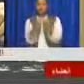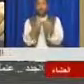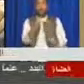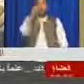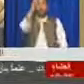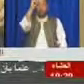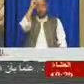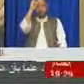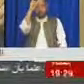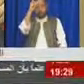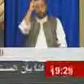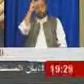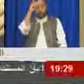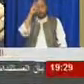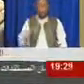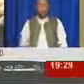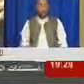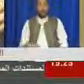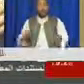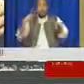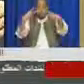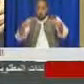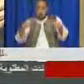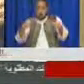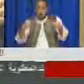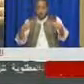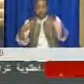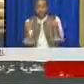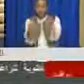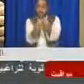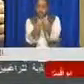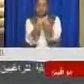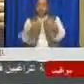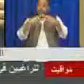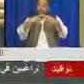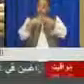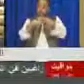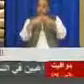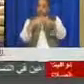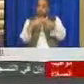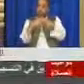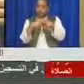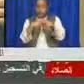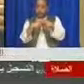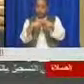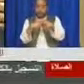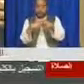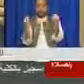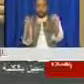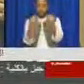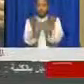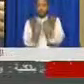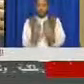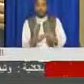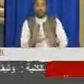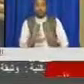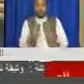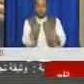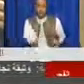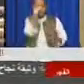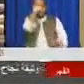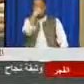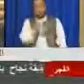امتثل لامر الله وعفا وصفح واحس انه مظلوم بانه غبن وانه يعني